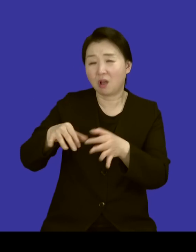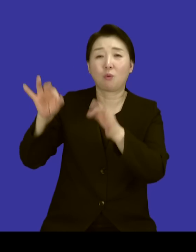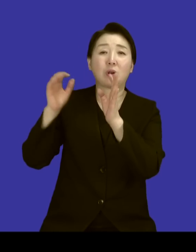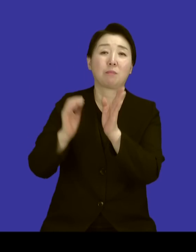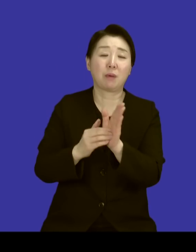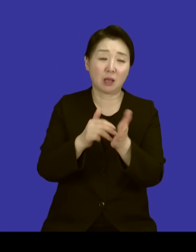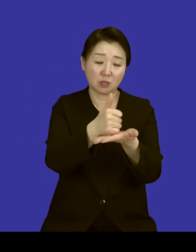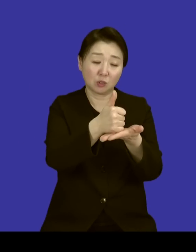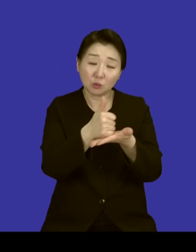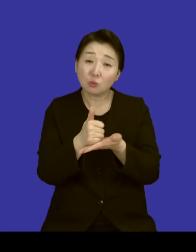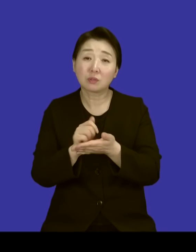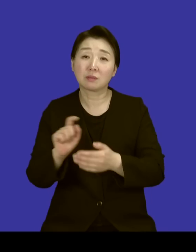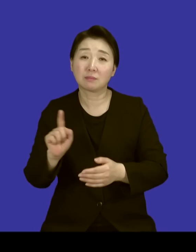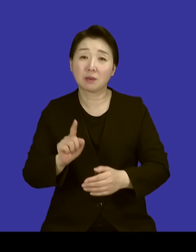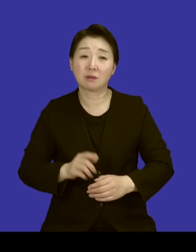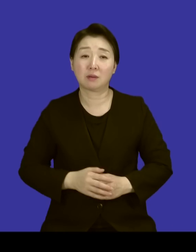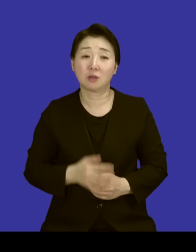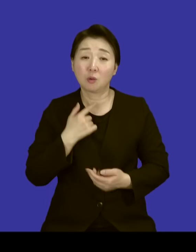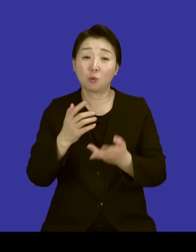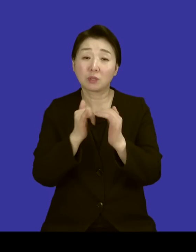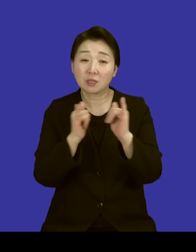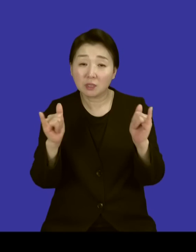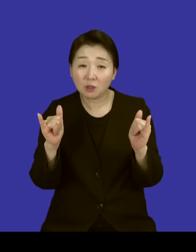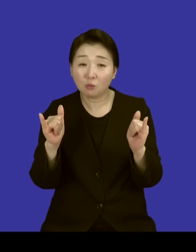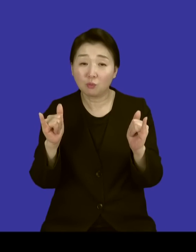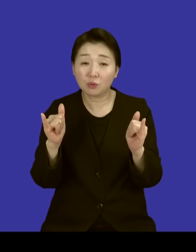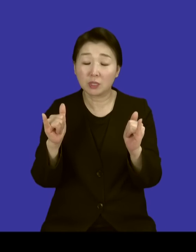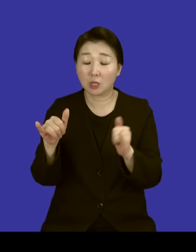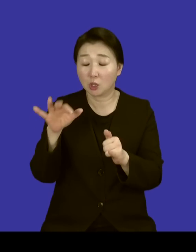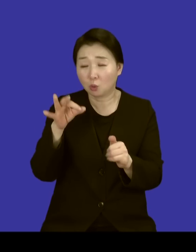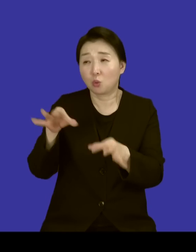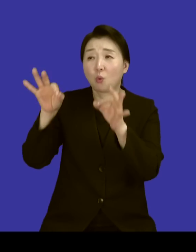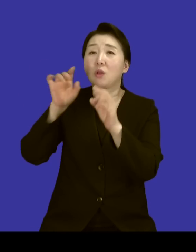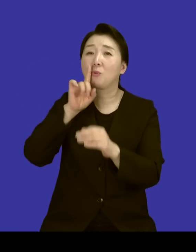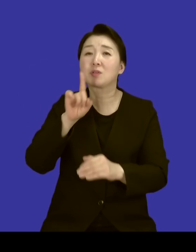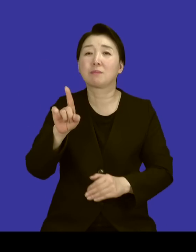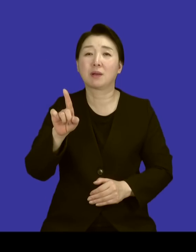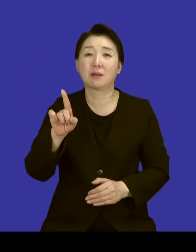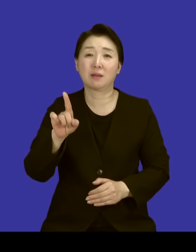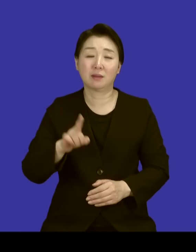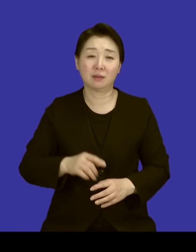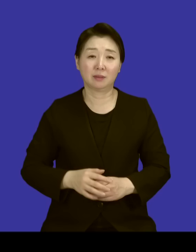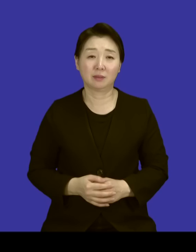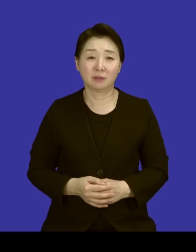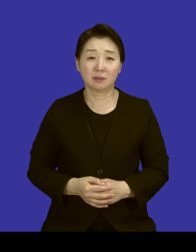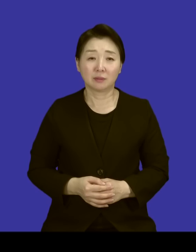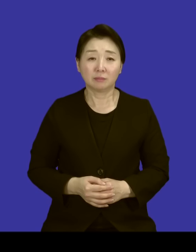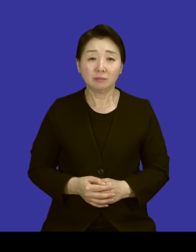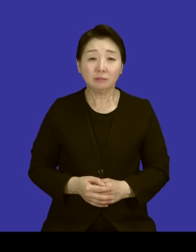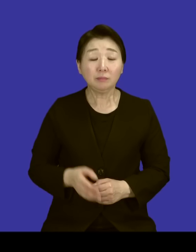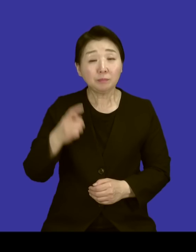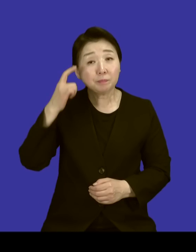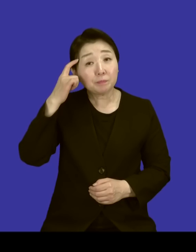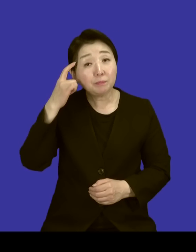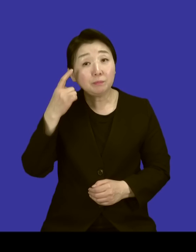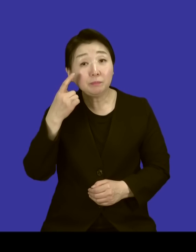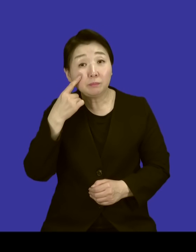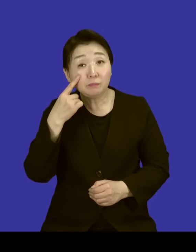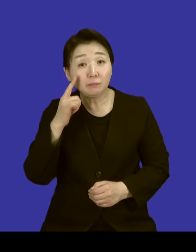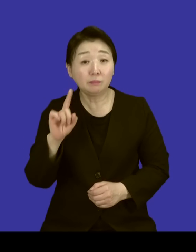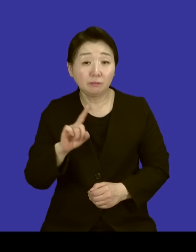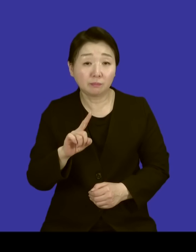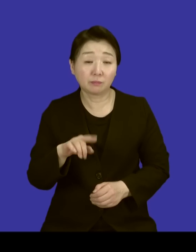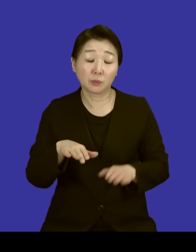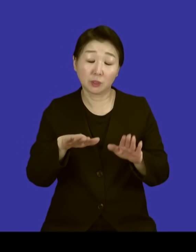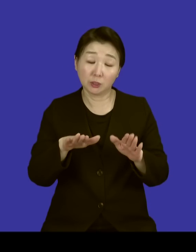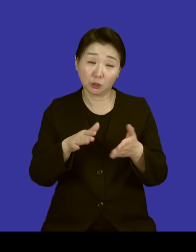저희 손님들 중에서나 봉사자 중에서도 우리도 가격 올리자는 말씀을 하시거든요. 근데 아무리 생각해봐도 지금